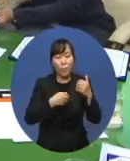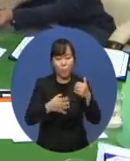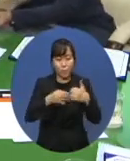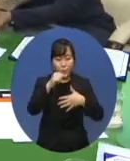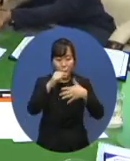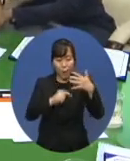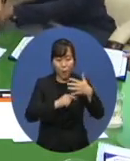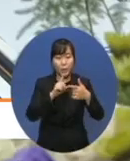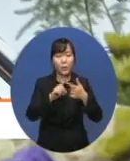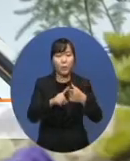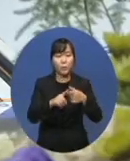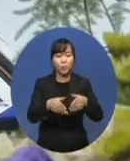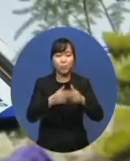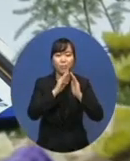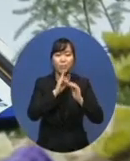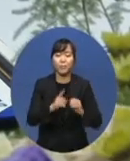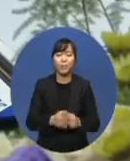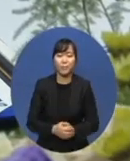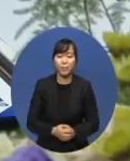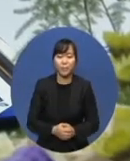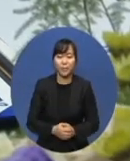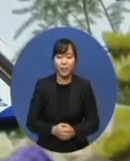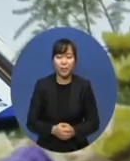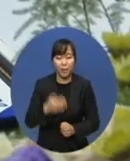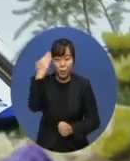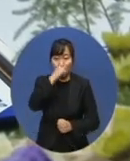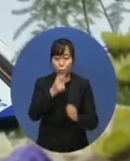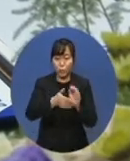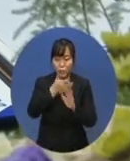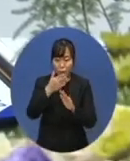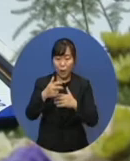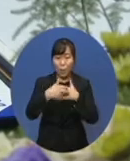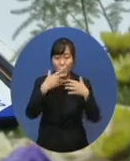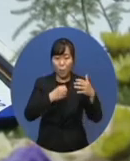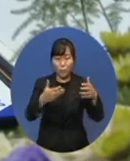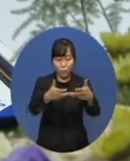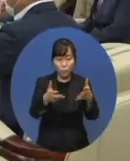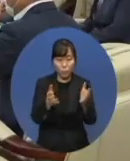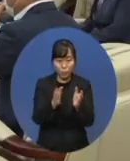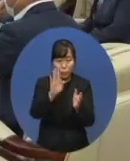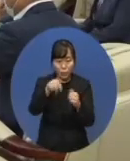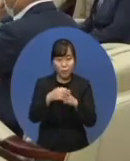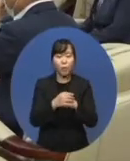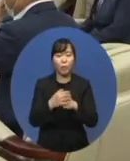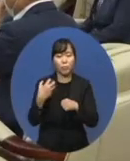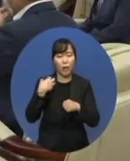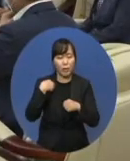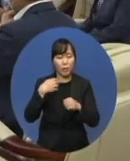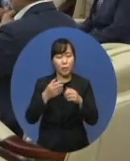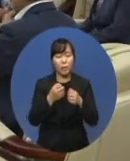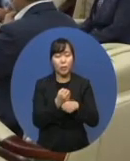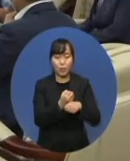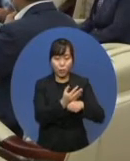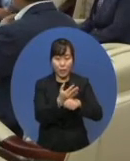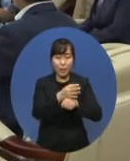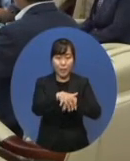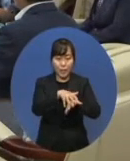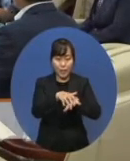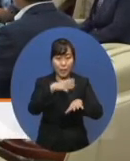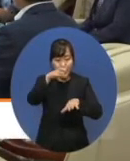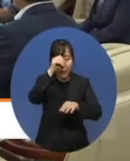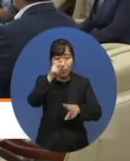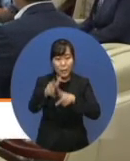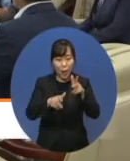플랫폼을 구축할 수 있게 됐습니다. 이는 여수시가 보건복지부에서 주관한 보건복지 전달체계